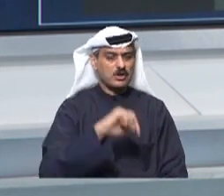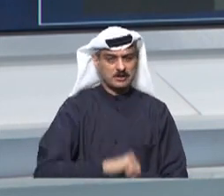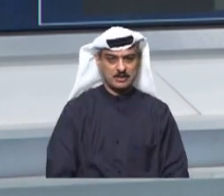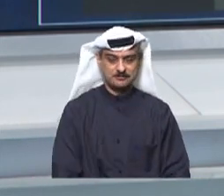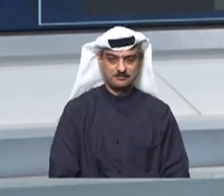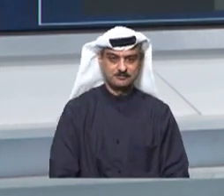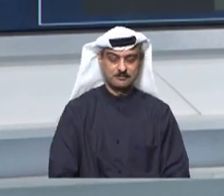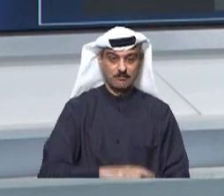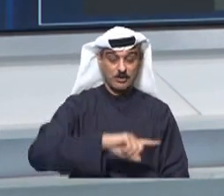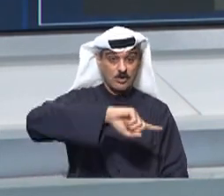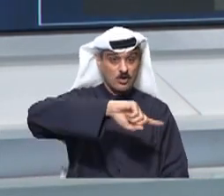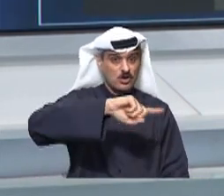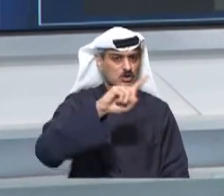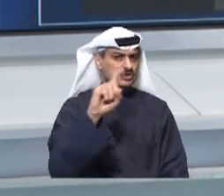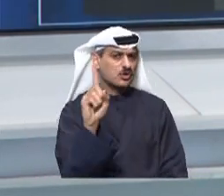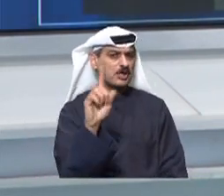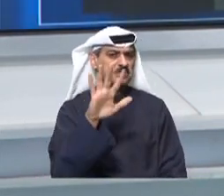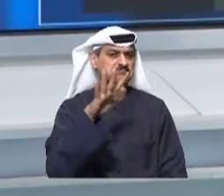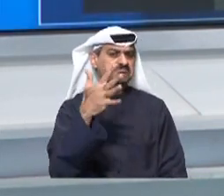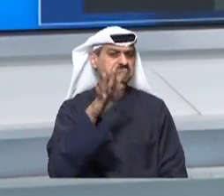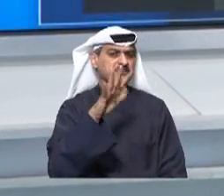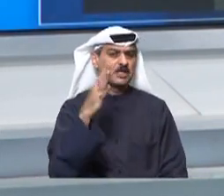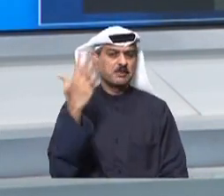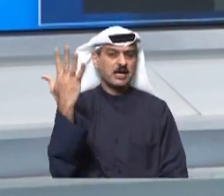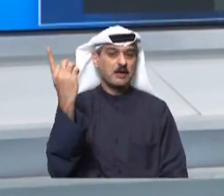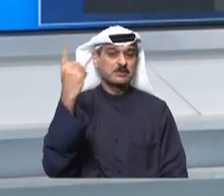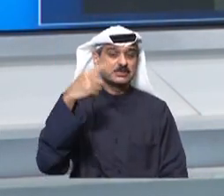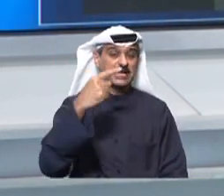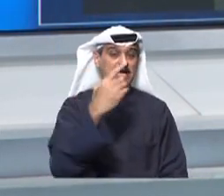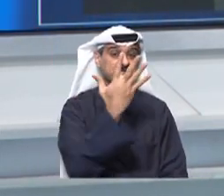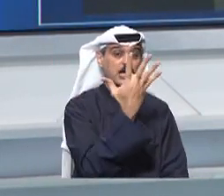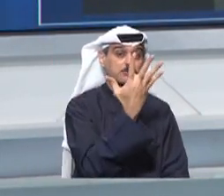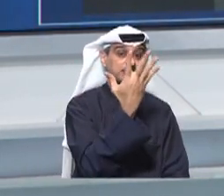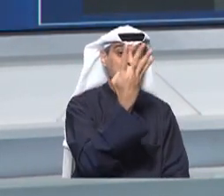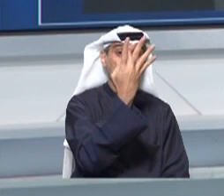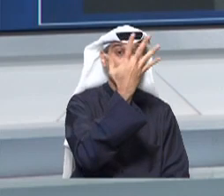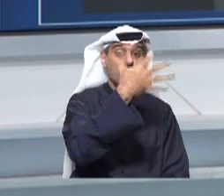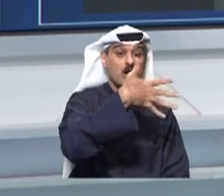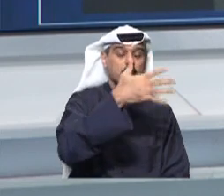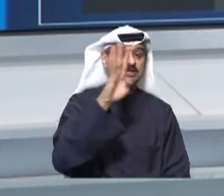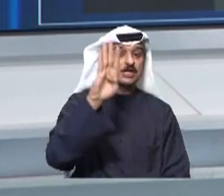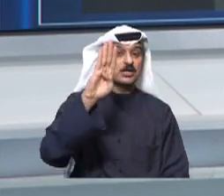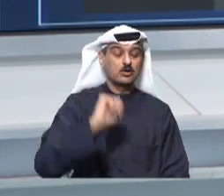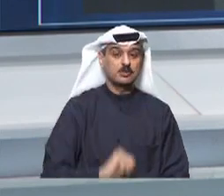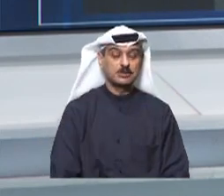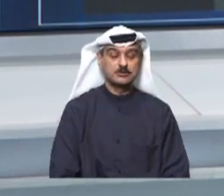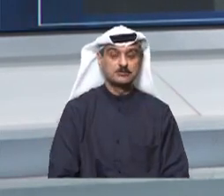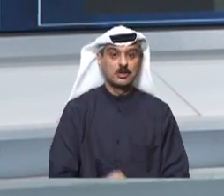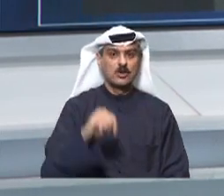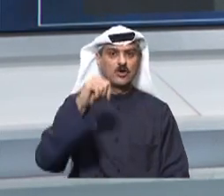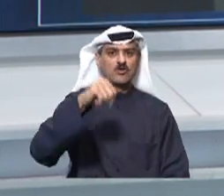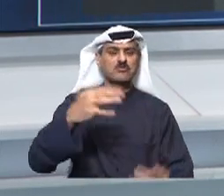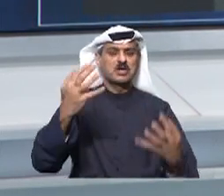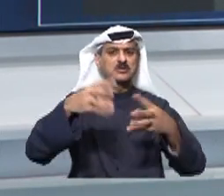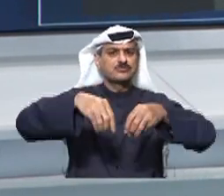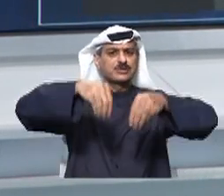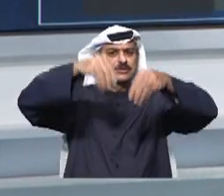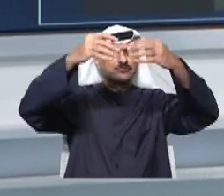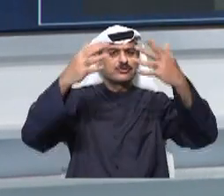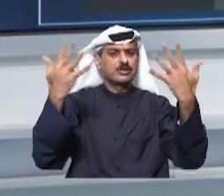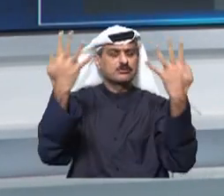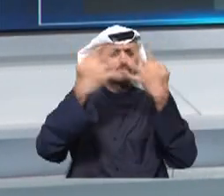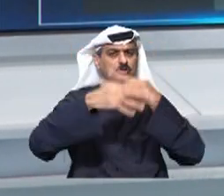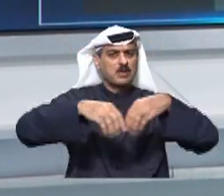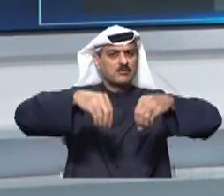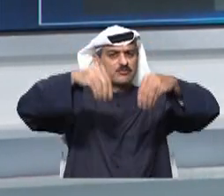على فترات، قد تصل سرعة رياح ما بين 15 إلى 55 كيلومتر في الساعة، مع فرص لبعض الغبار المثار على بعض